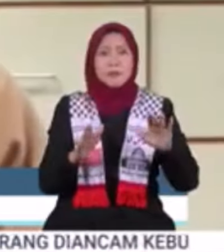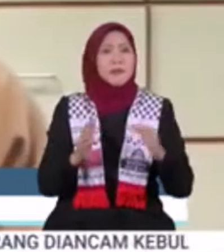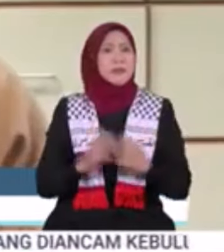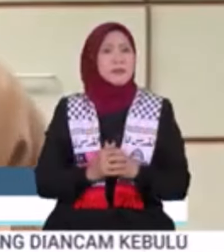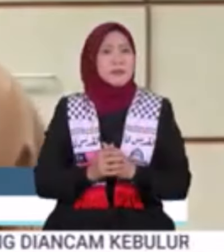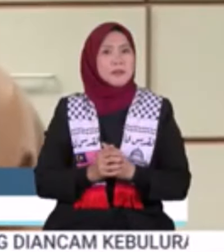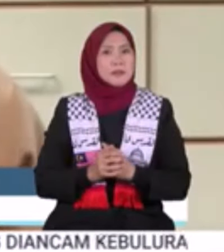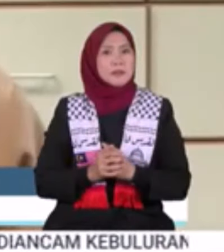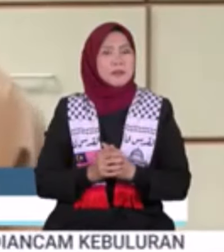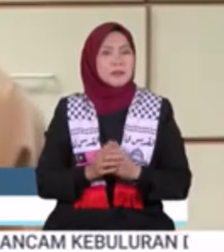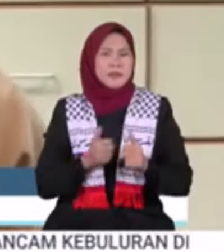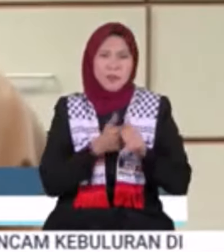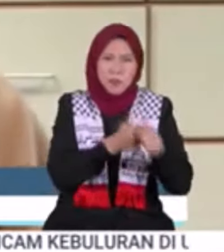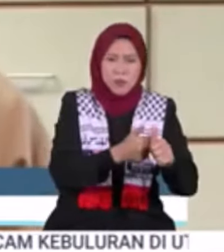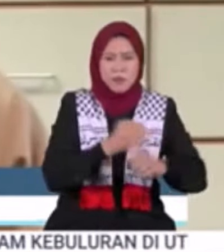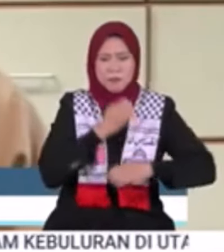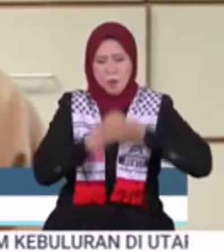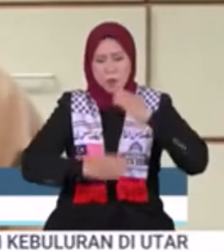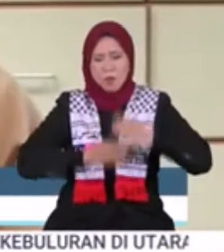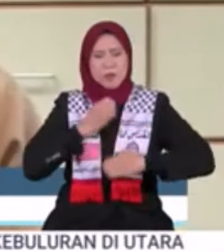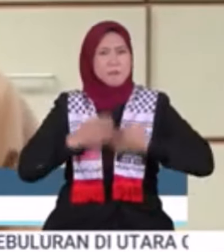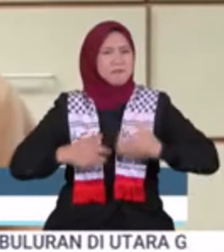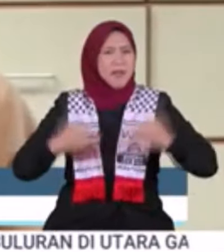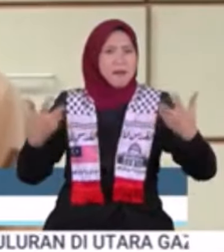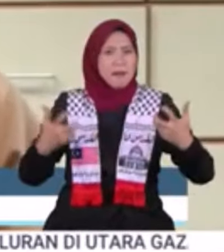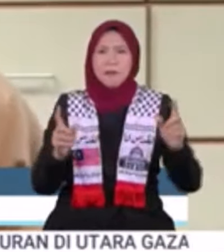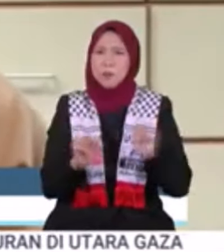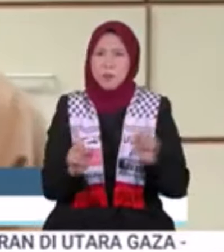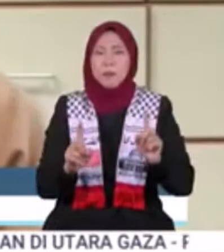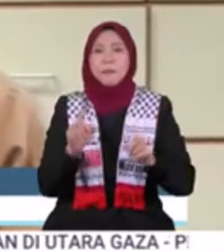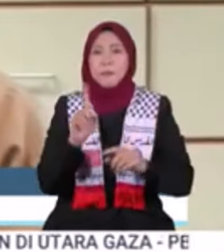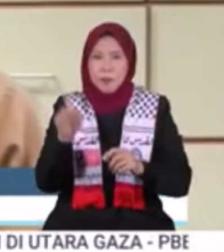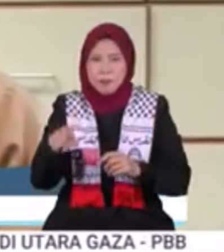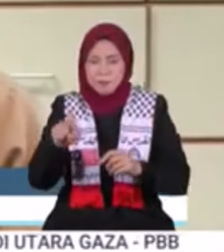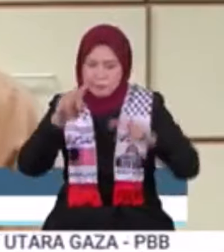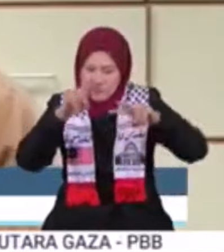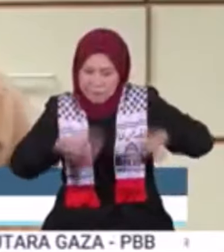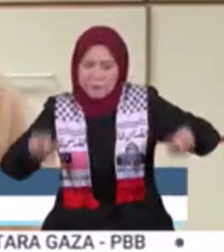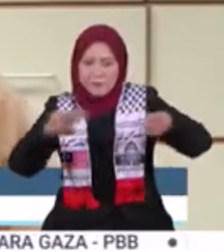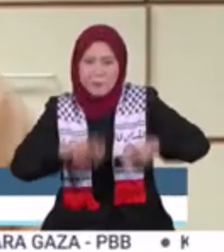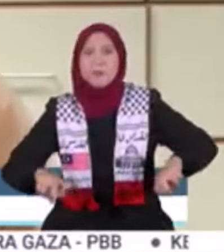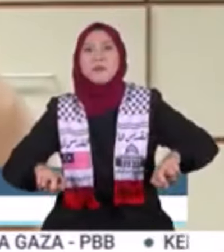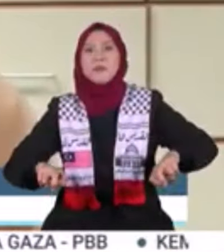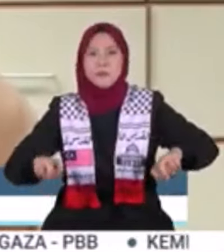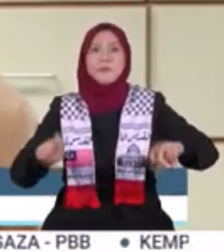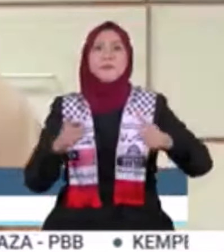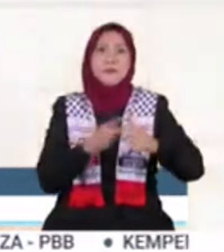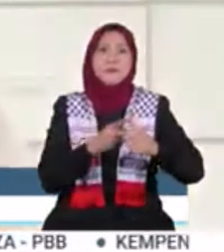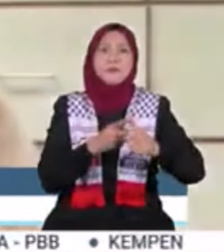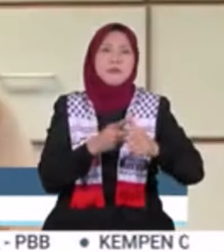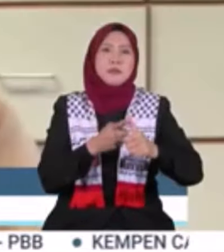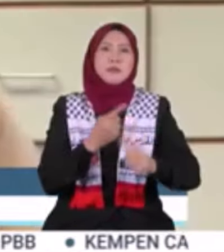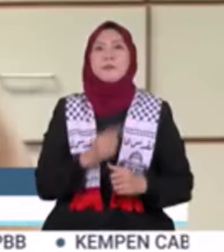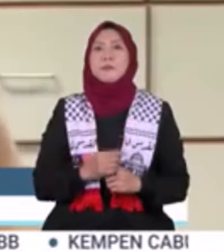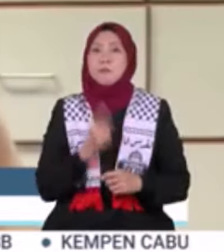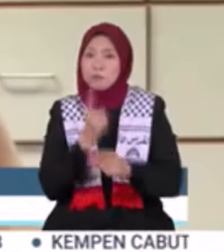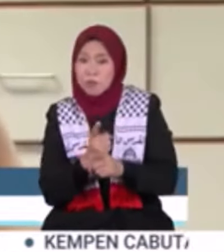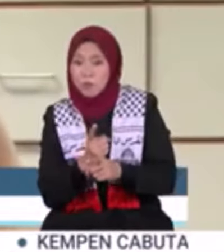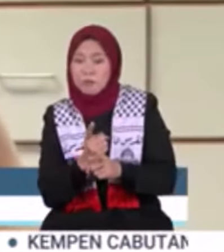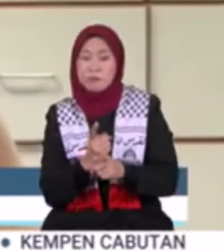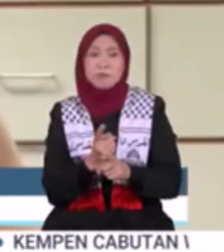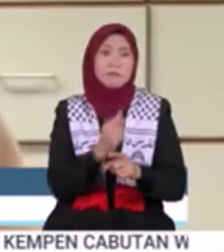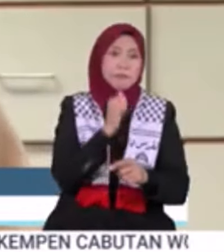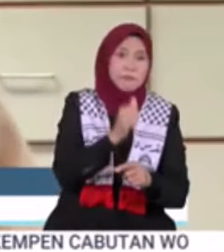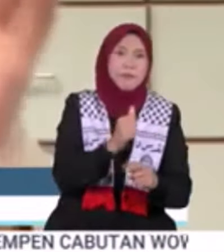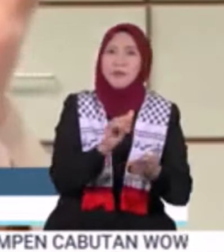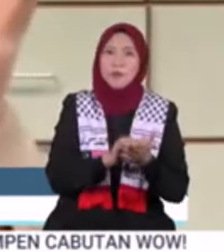atas dasar emosi dan kemarahan, tetapi lihatlah kepada fakta, letak duduknya fakta tersebut. Ini tidak melibatkan